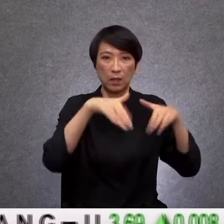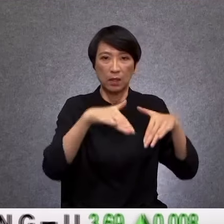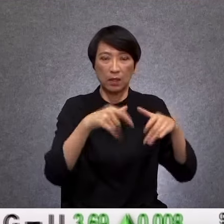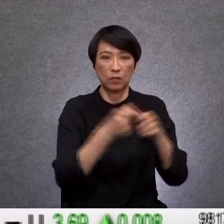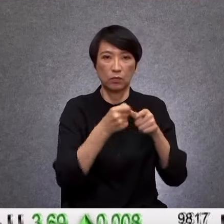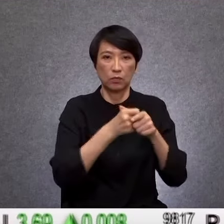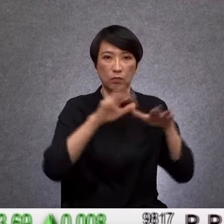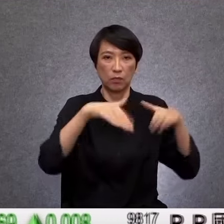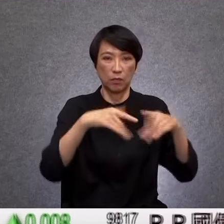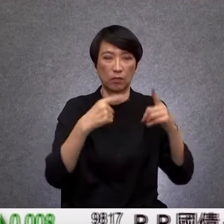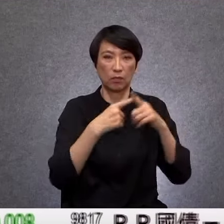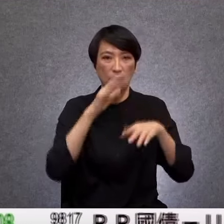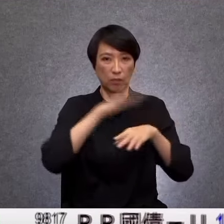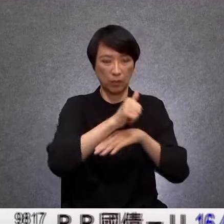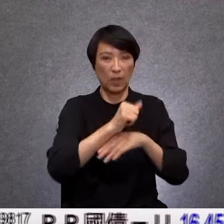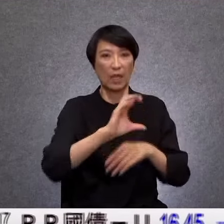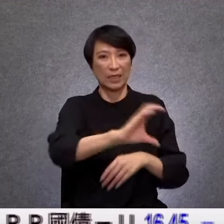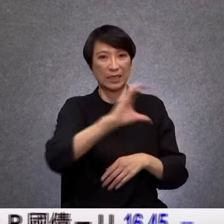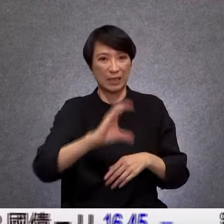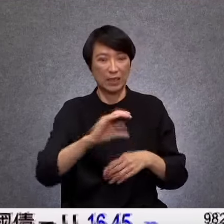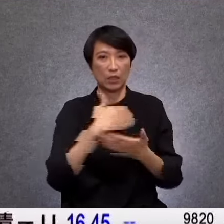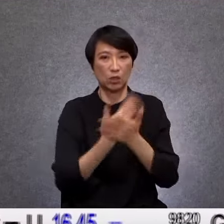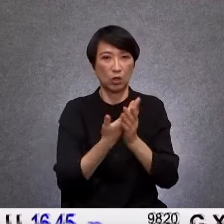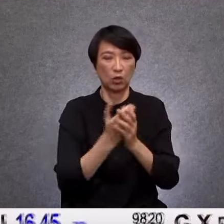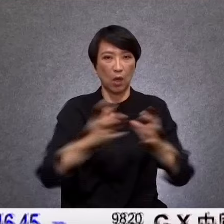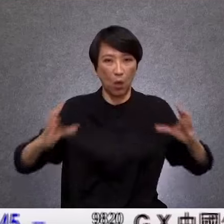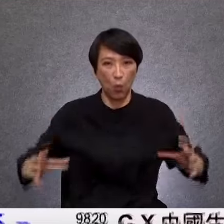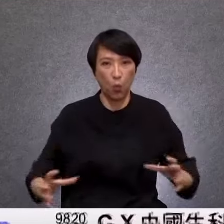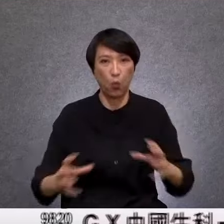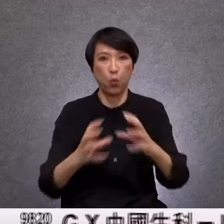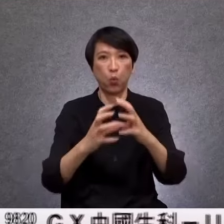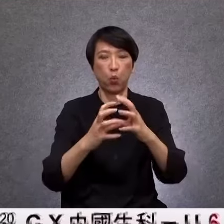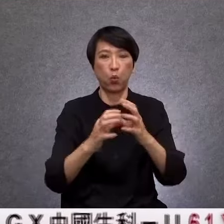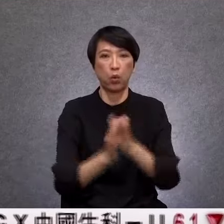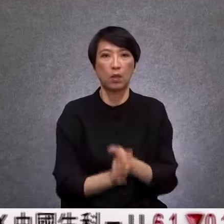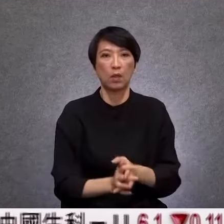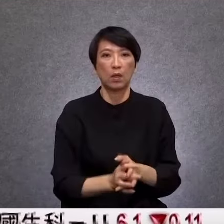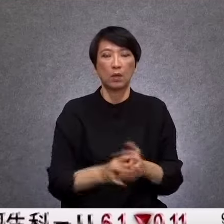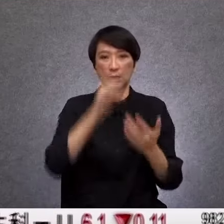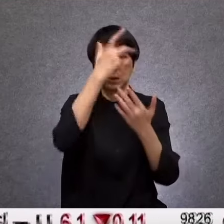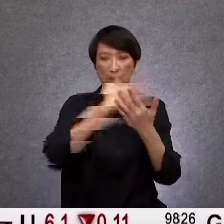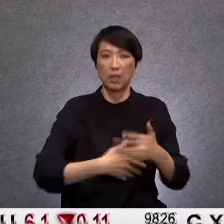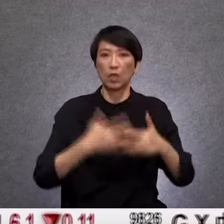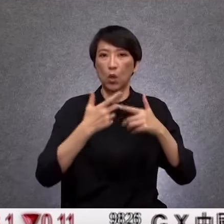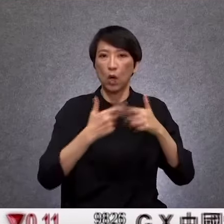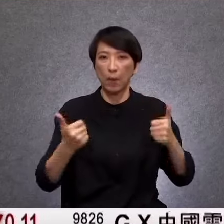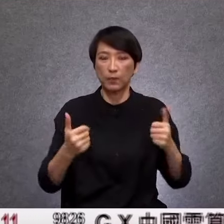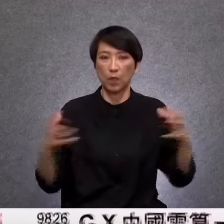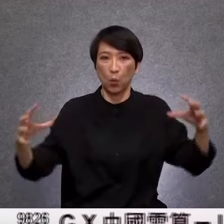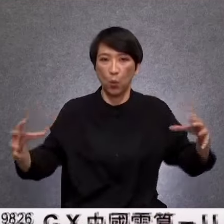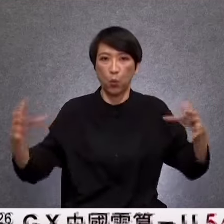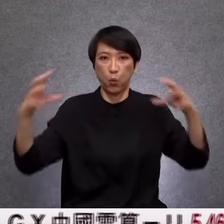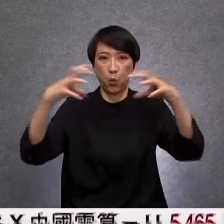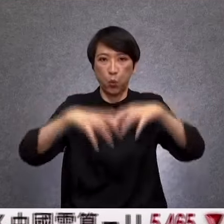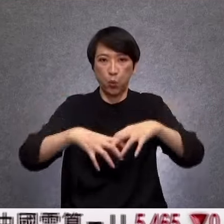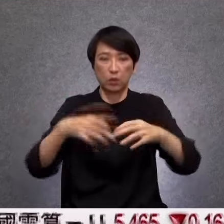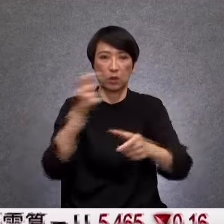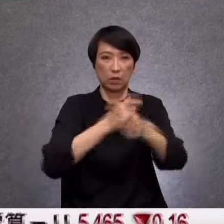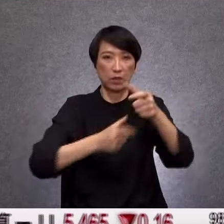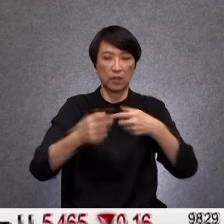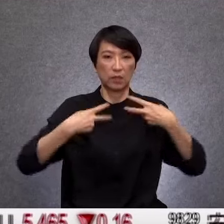係我哋自己招商引資。人才、資金， 去匯聚嗰方面，我哋要出啲合適嘅政